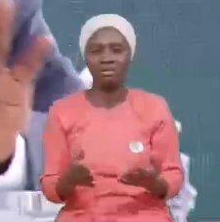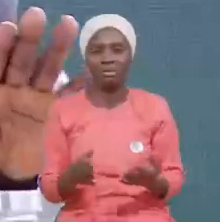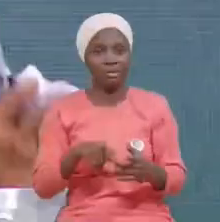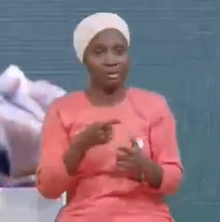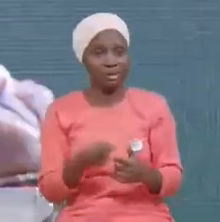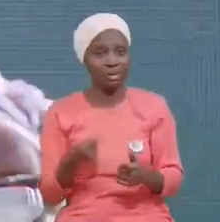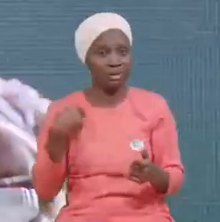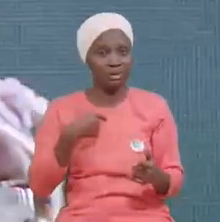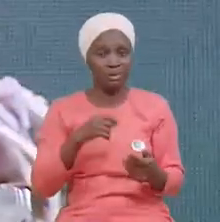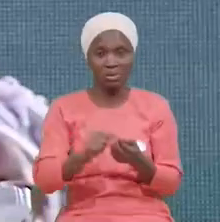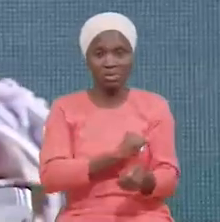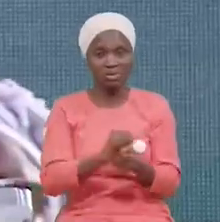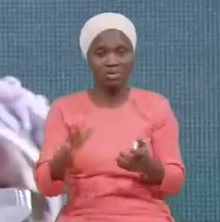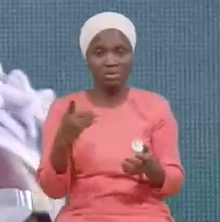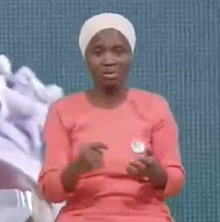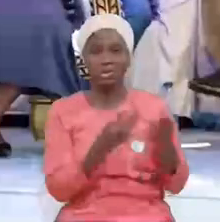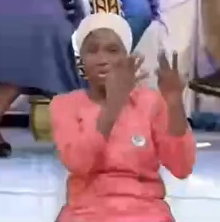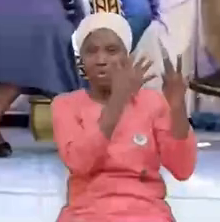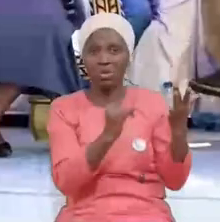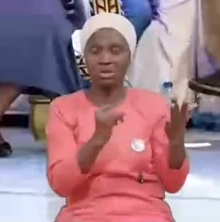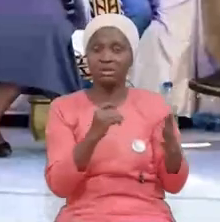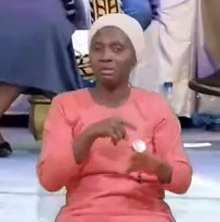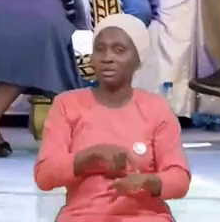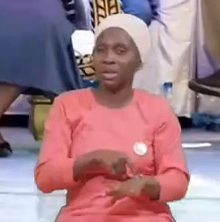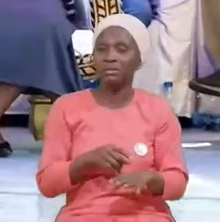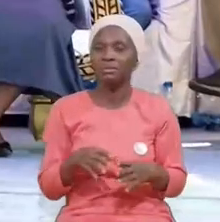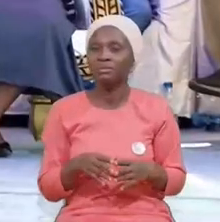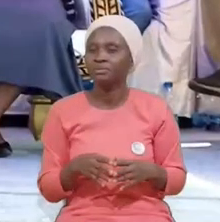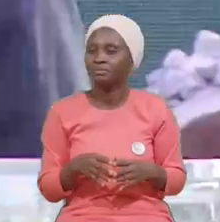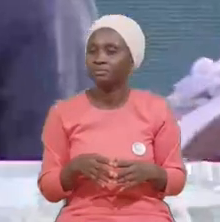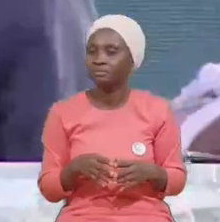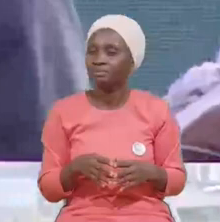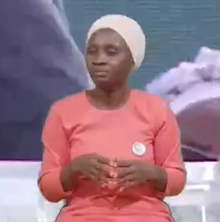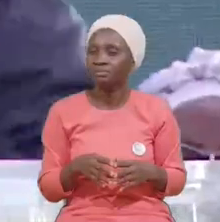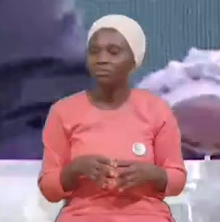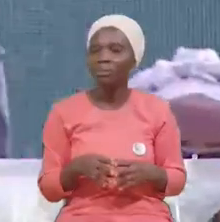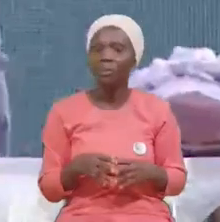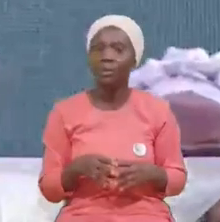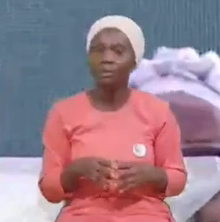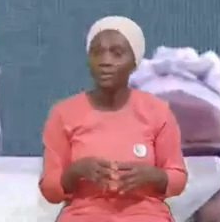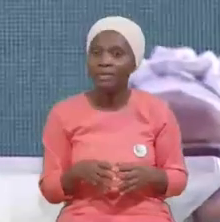Et nous gâchons la période d'attente. Mais dans la vie,